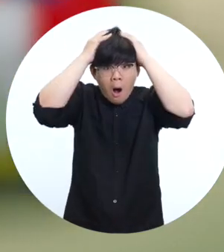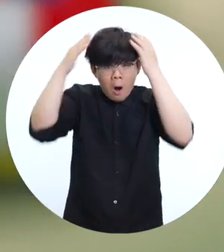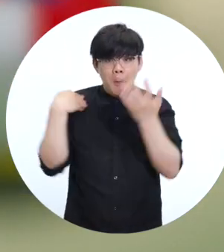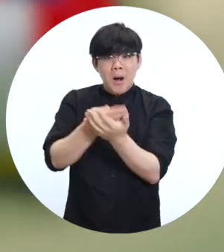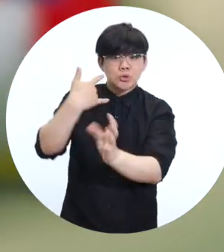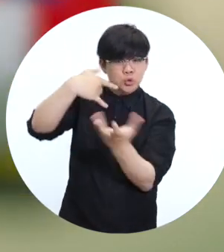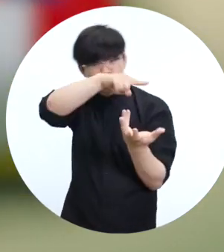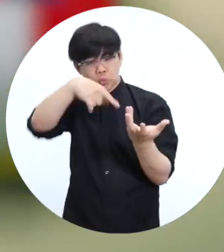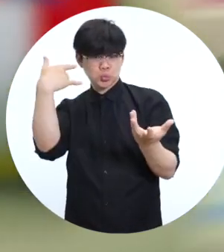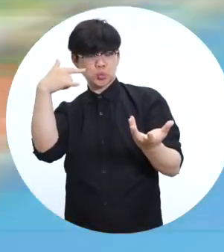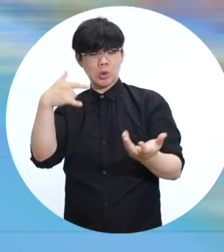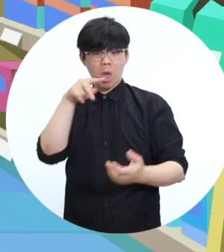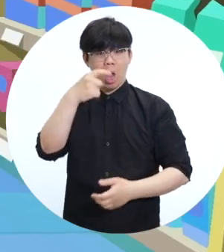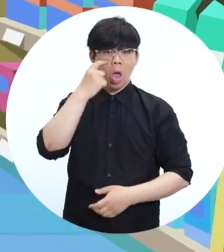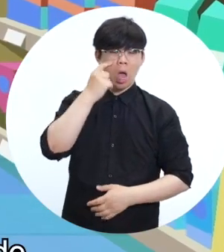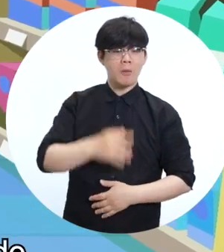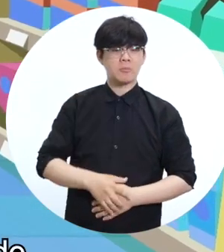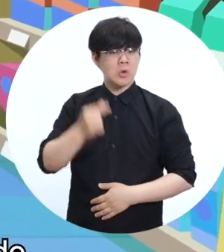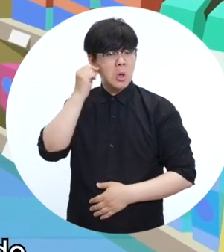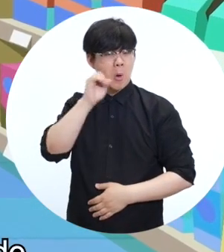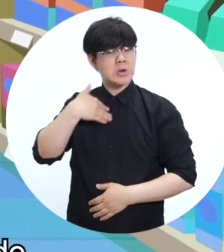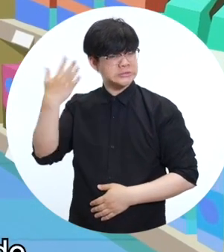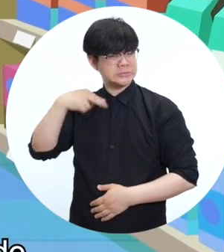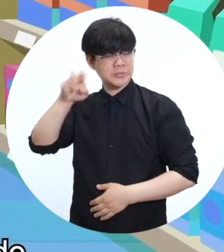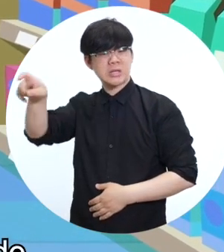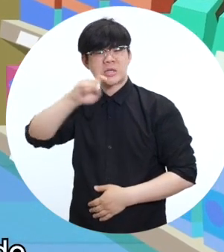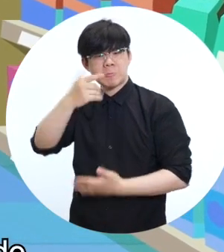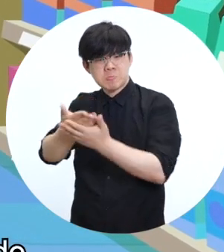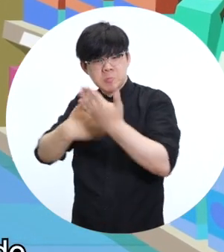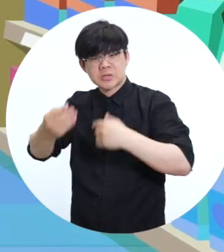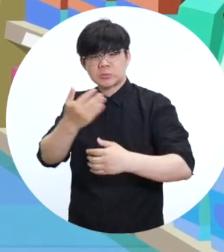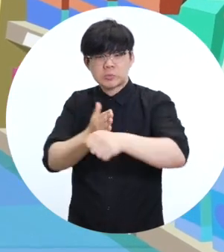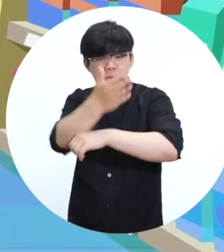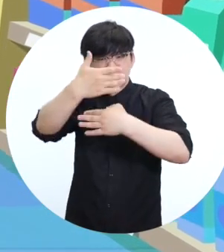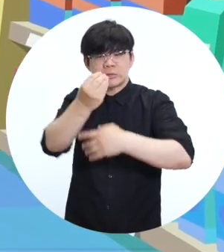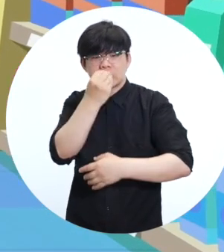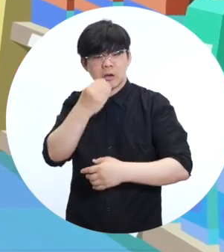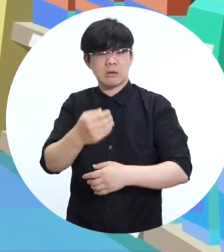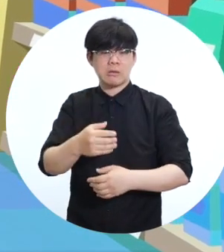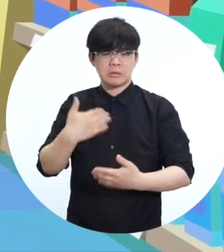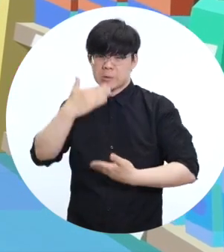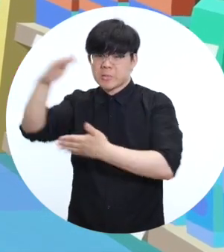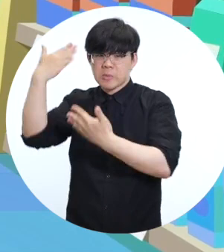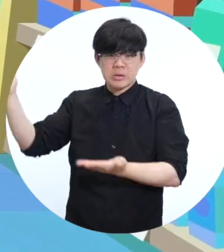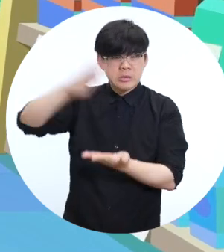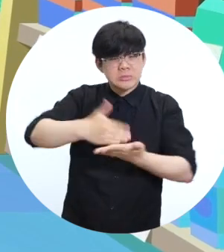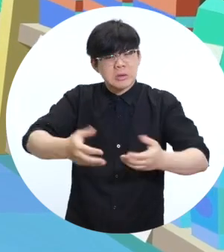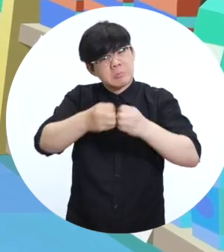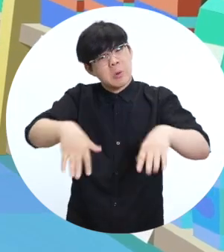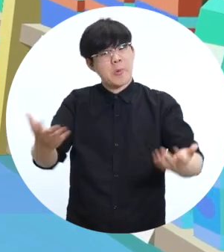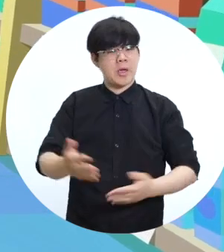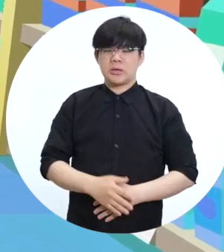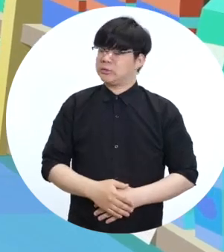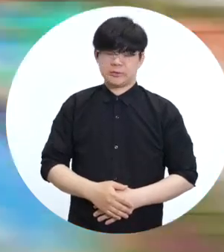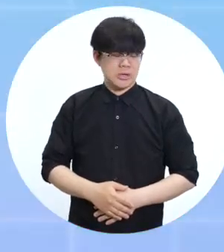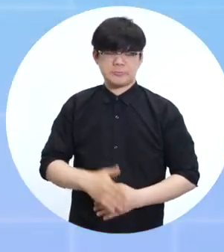啩？我见佢咁新正，冇留意添。 前几日我都见佢卖过期食品，同超市经理反映咗都冇改善嘅，睇嚟要